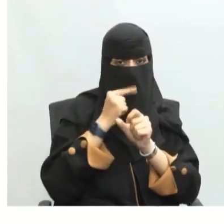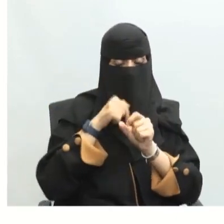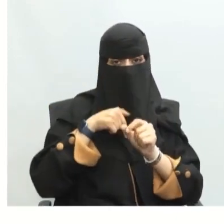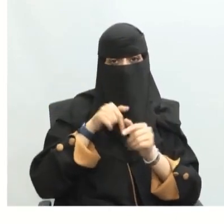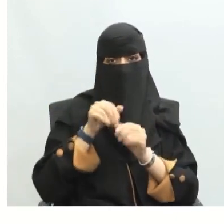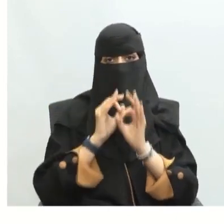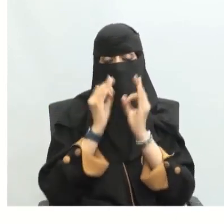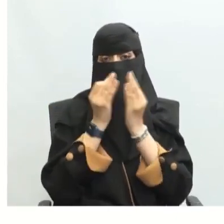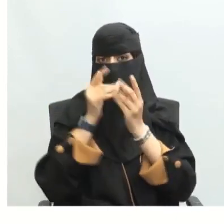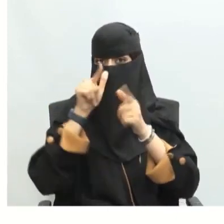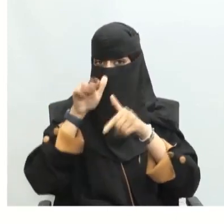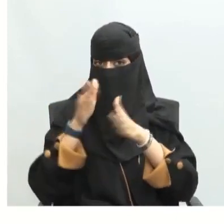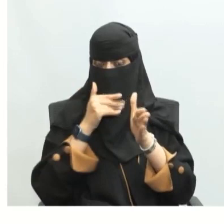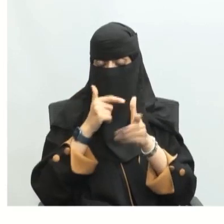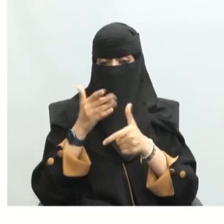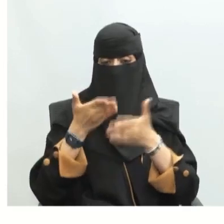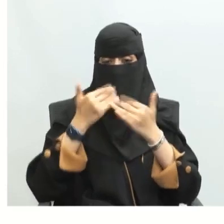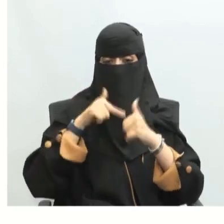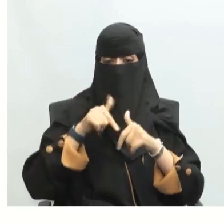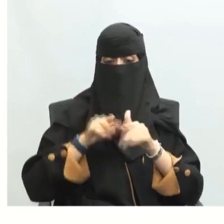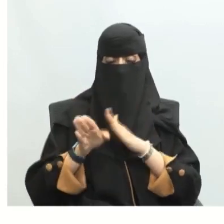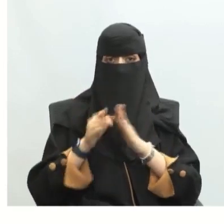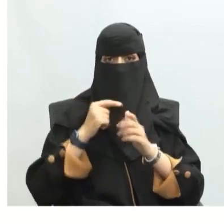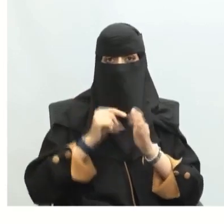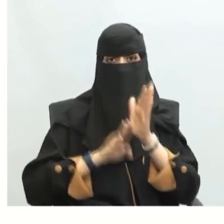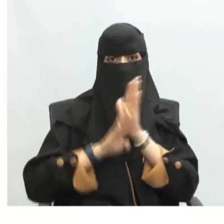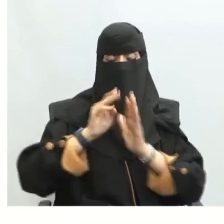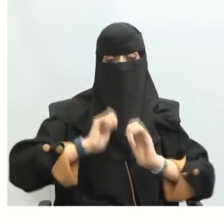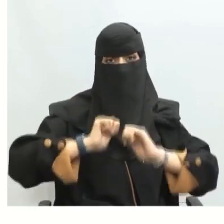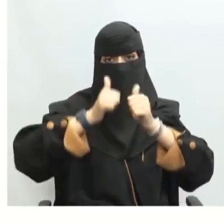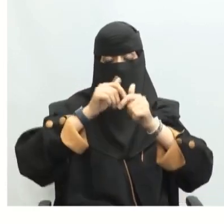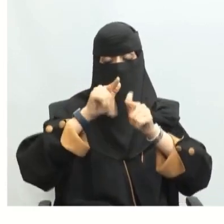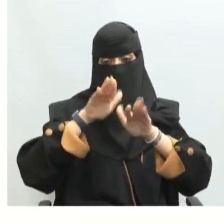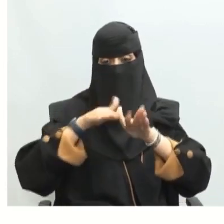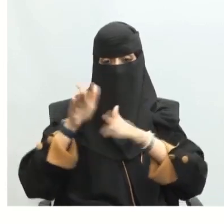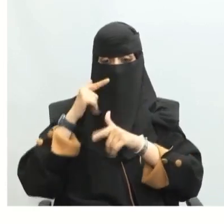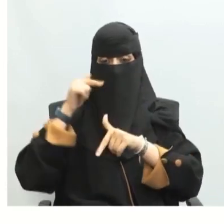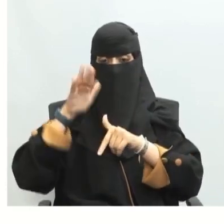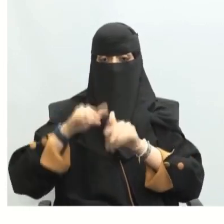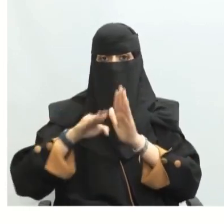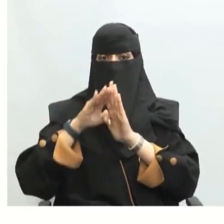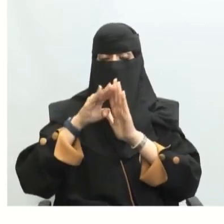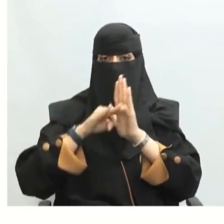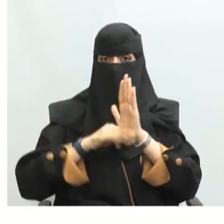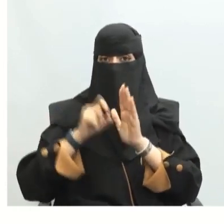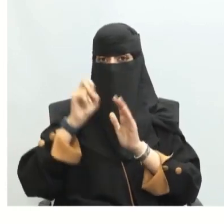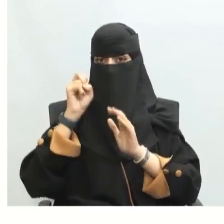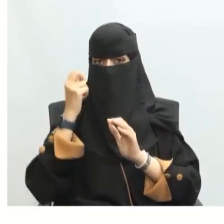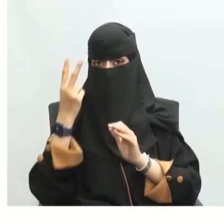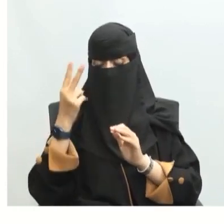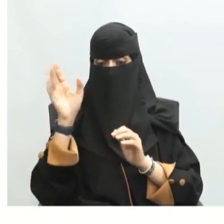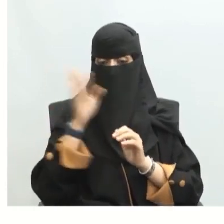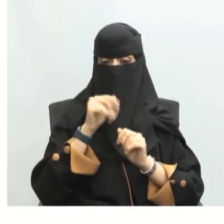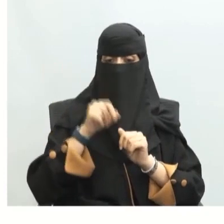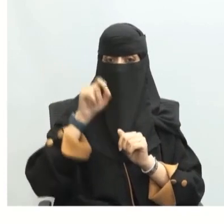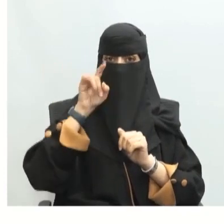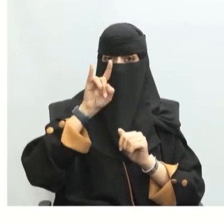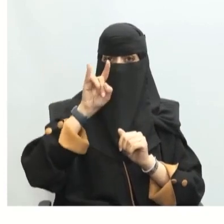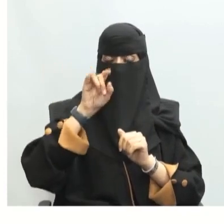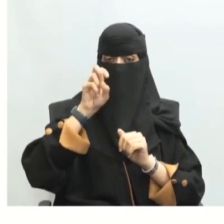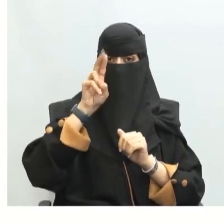تنميه القدرات لديهم ايضا من برامج المركز برنامج تلاحم ومن